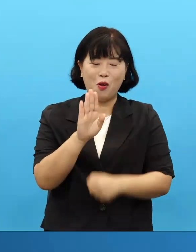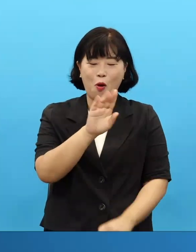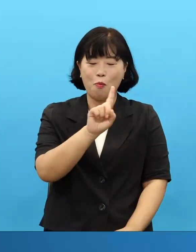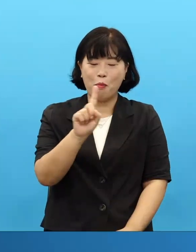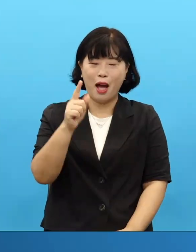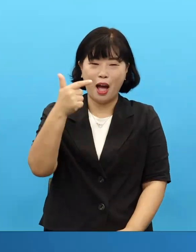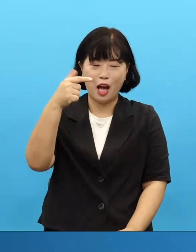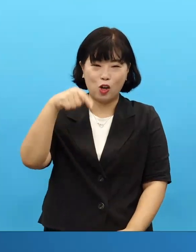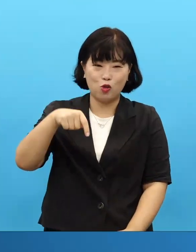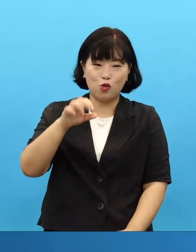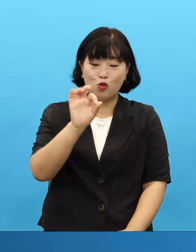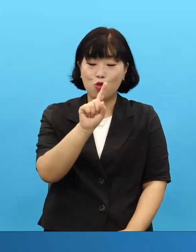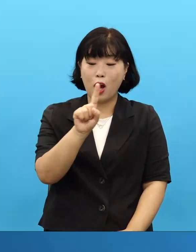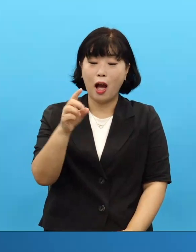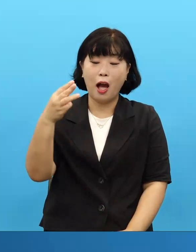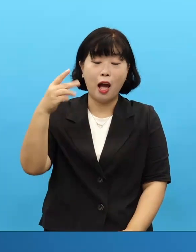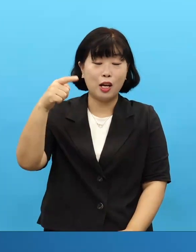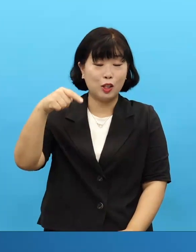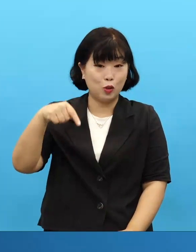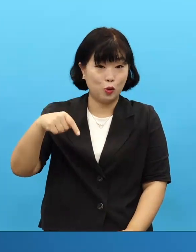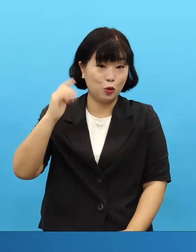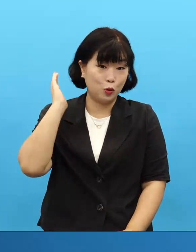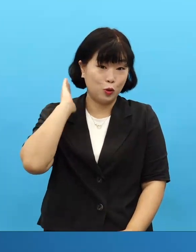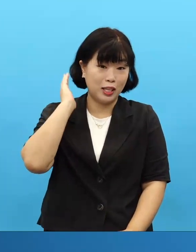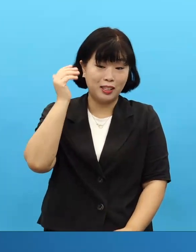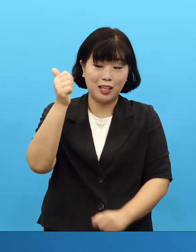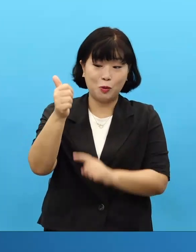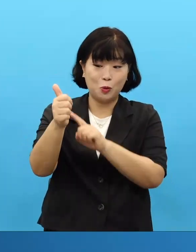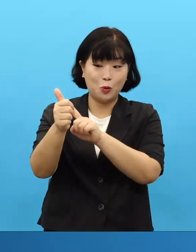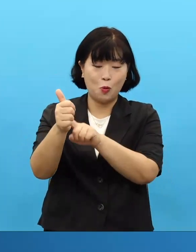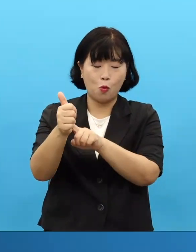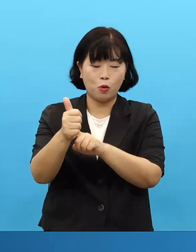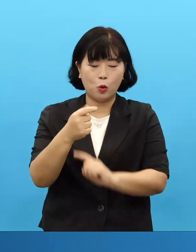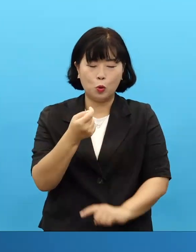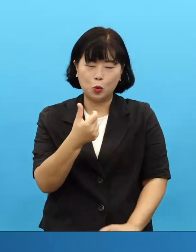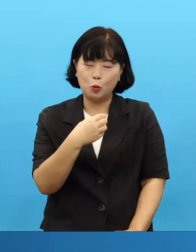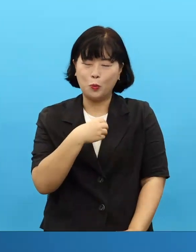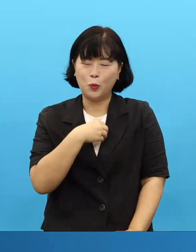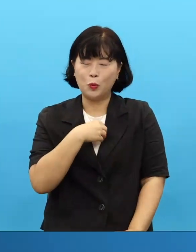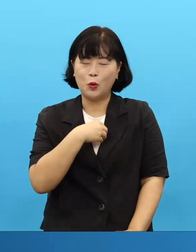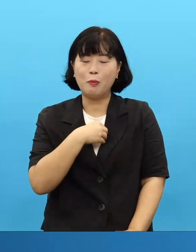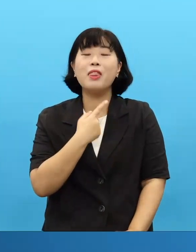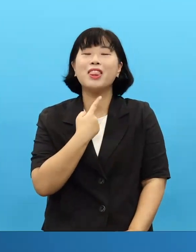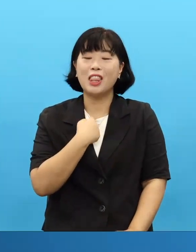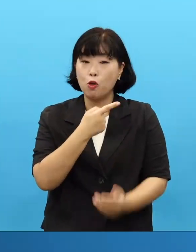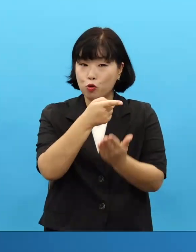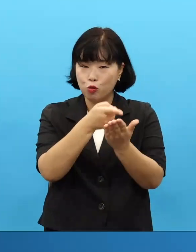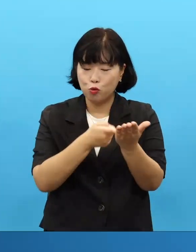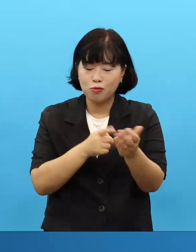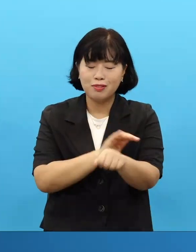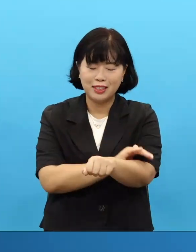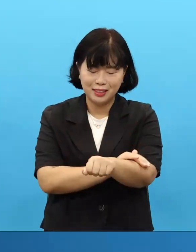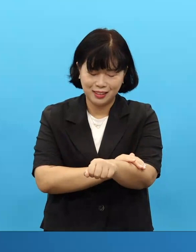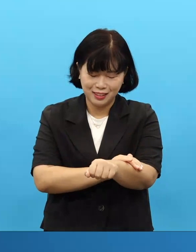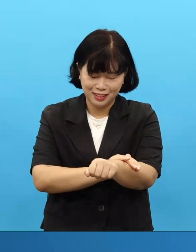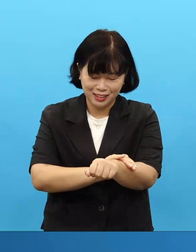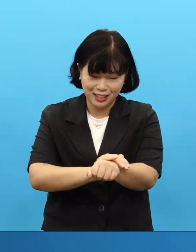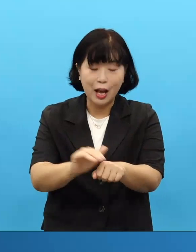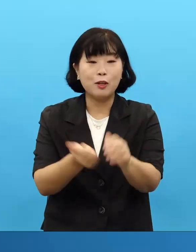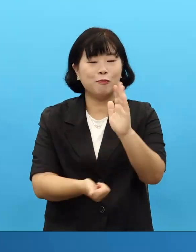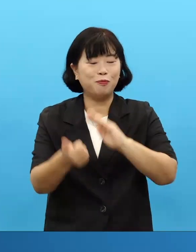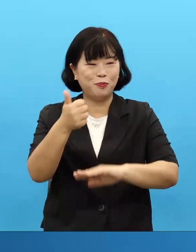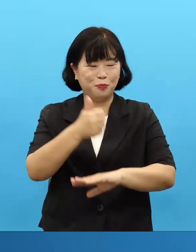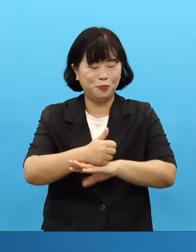수술을 성공적으로 잘 마치고 오셨습니다. And by your prayers, the president of Vanuatu was able to